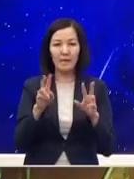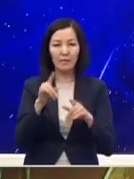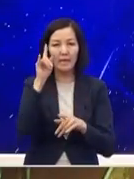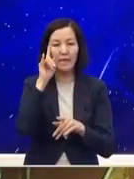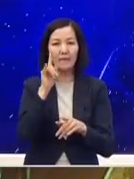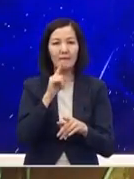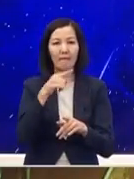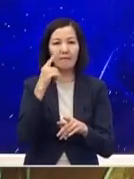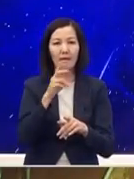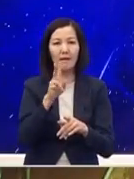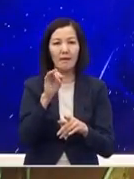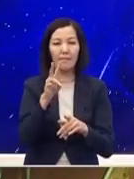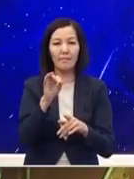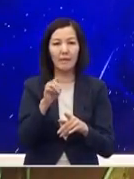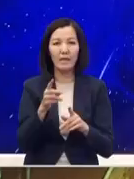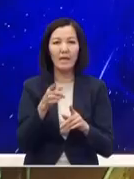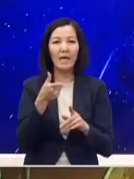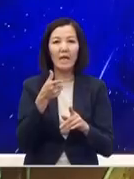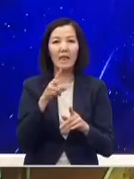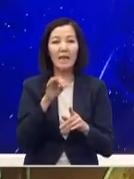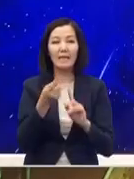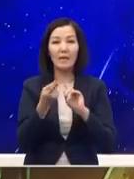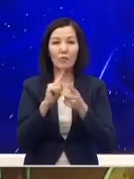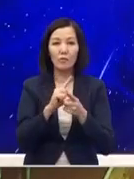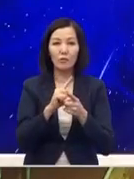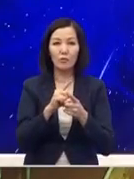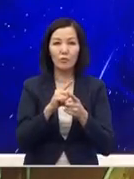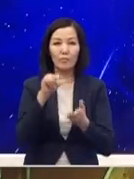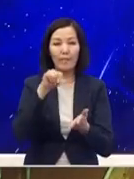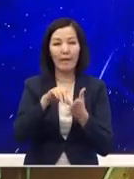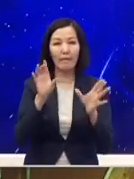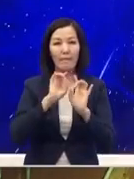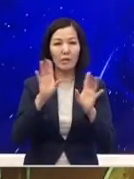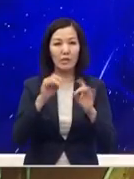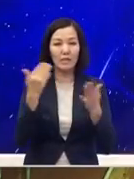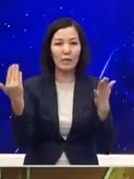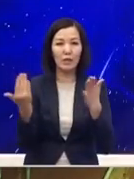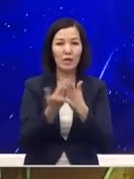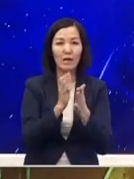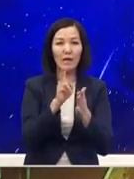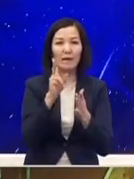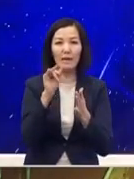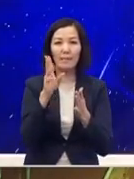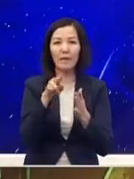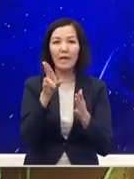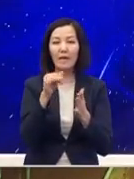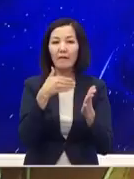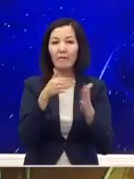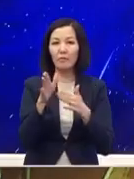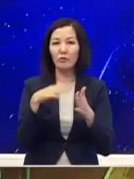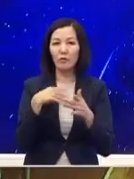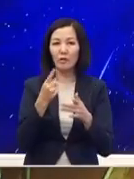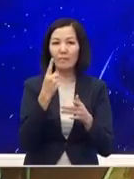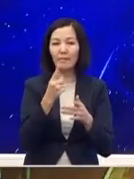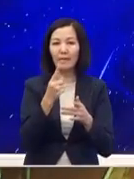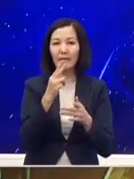латын графикасына көшіру жұмыстарының бойынша баяндама жасалды. Жаңа әліпби диграфсыз ұсынылды, яғни бір дыбысты